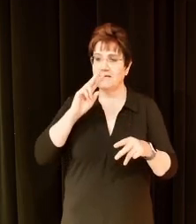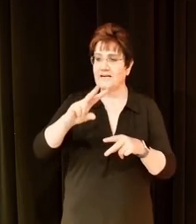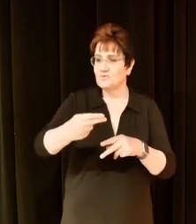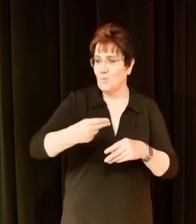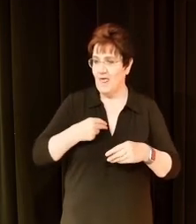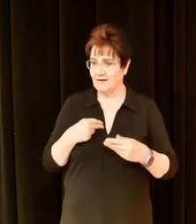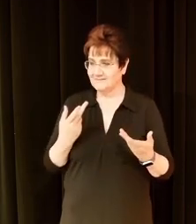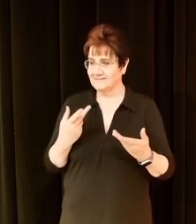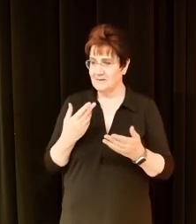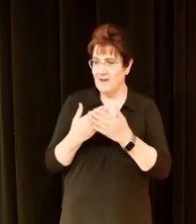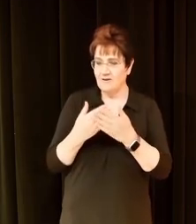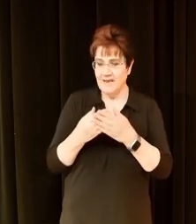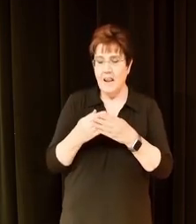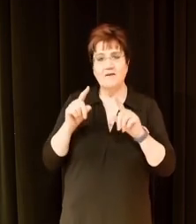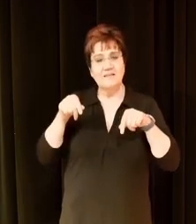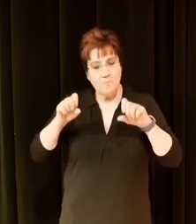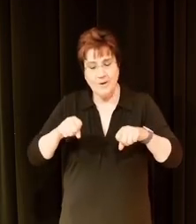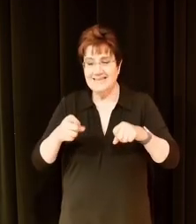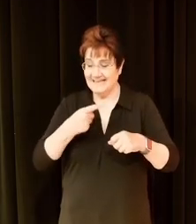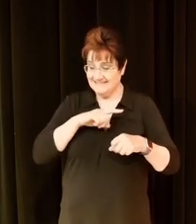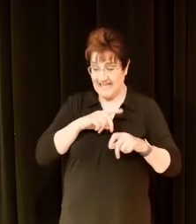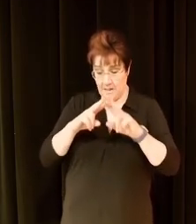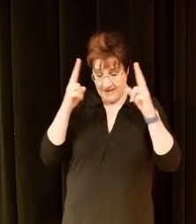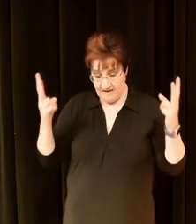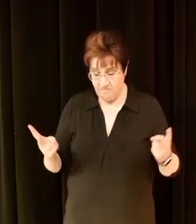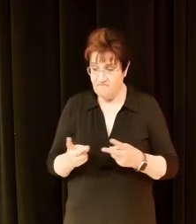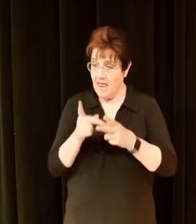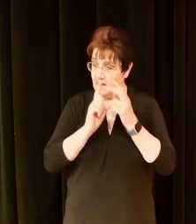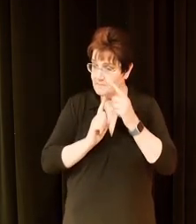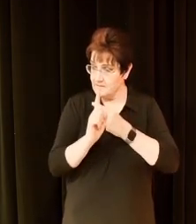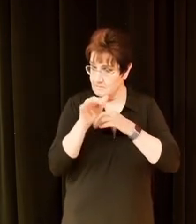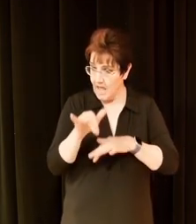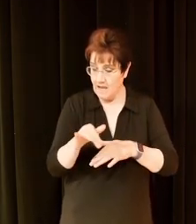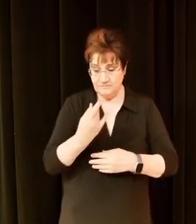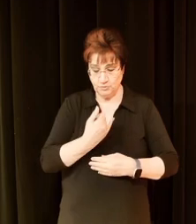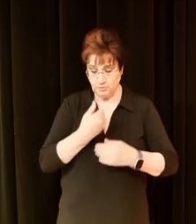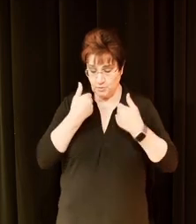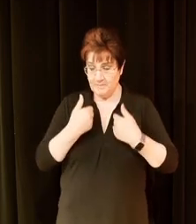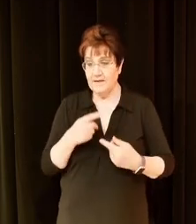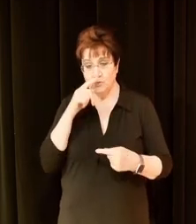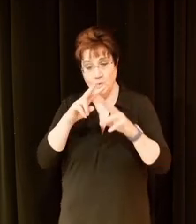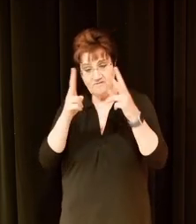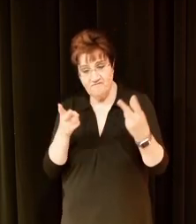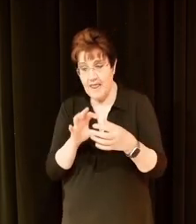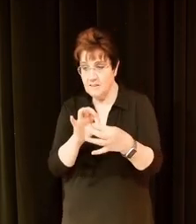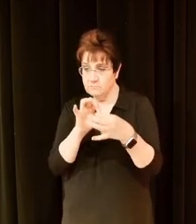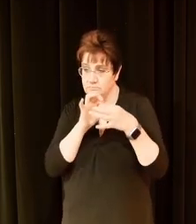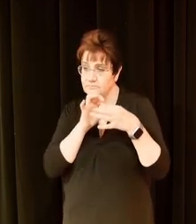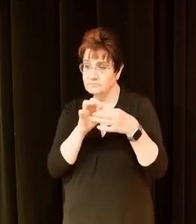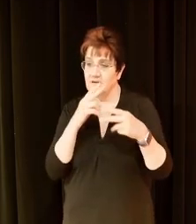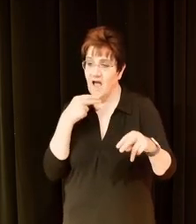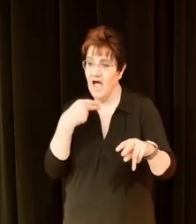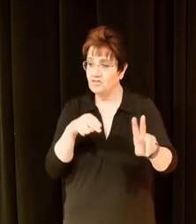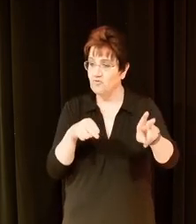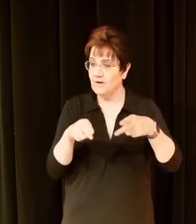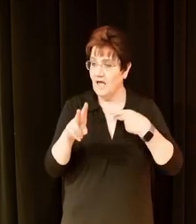Art des in der Weltseins, in der das der Subjekt und der Welt einander antwortet.